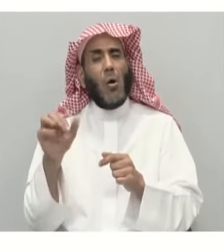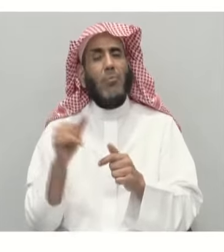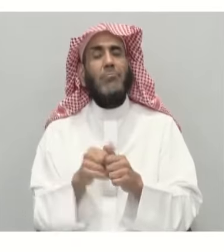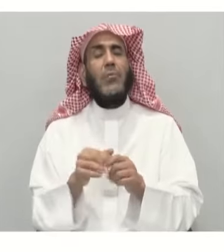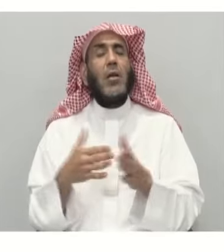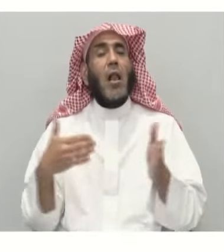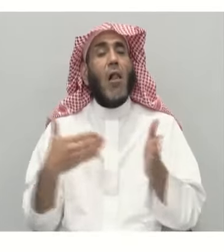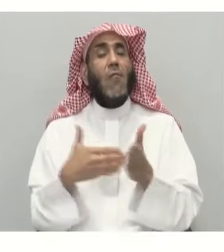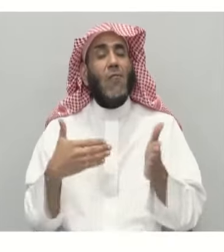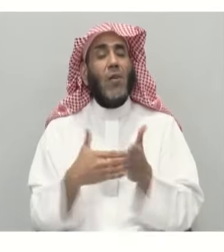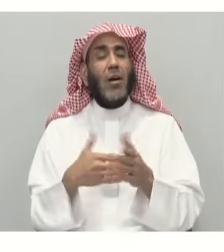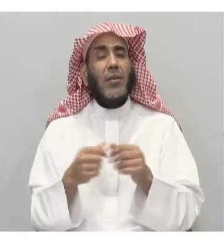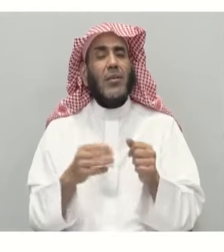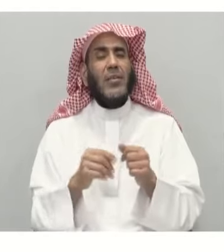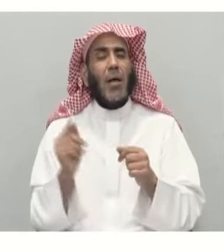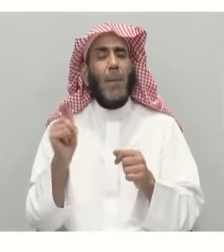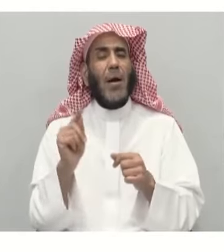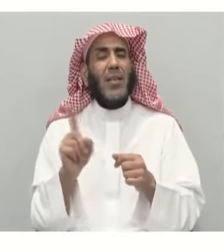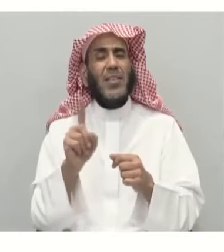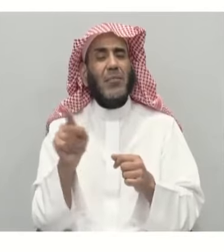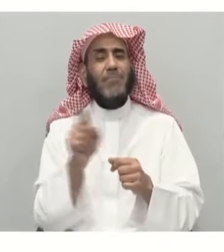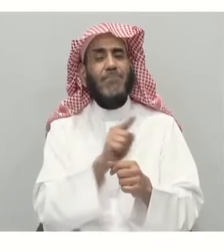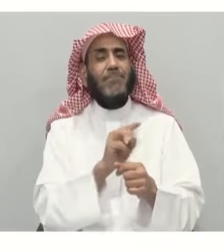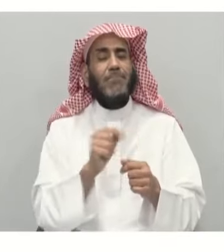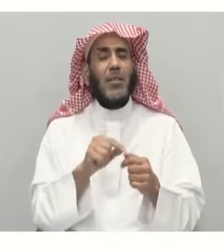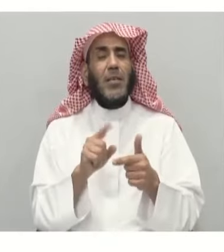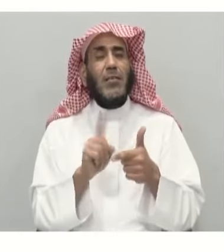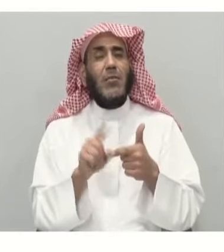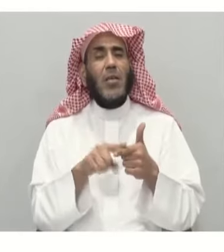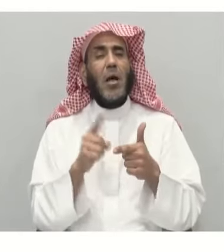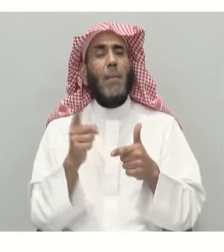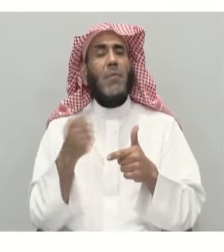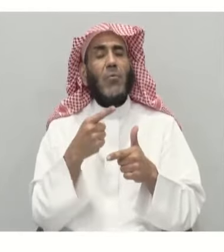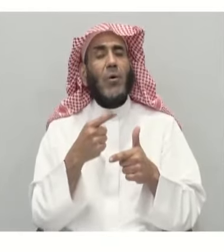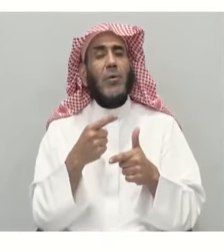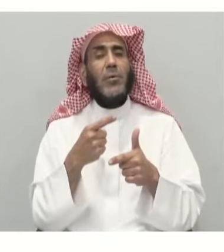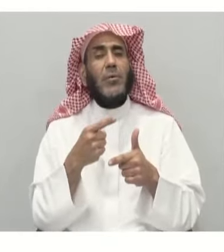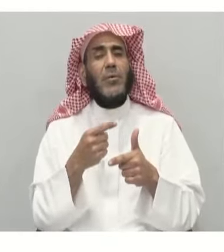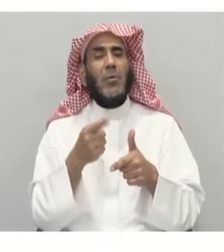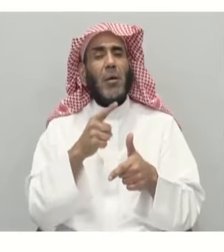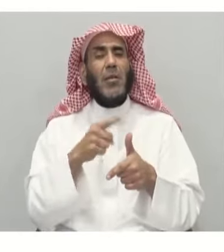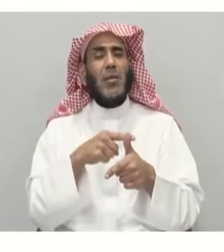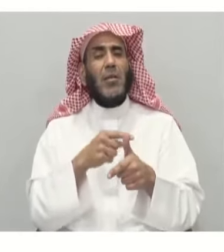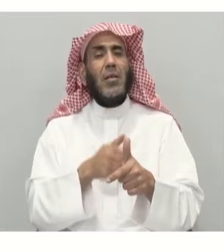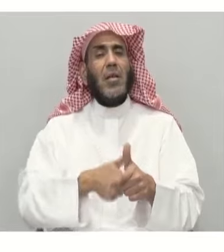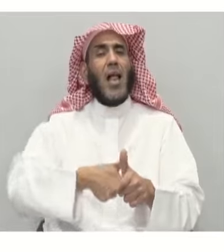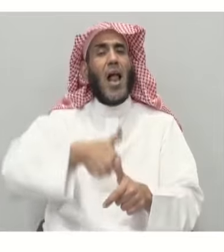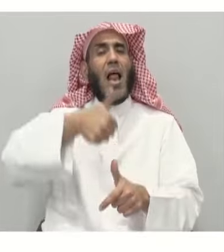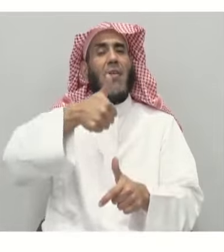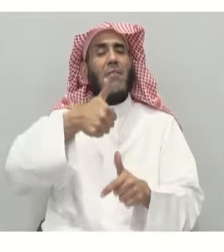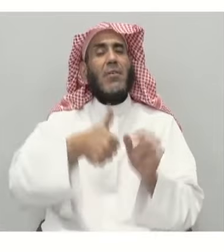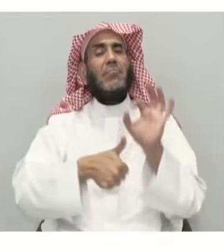الفقره الاخيره عندنا الكتابه على السطر نقول اذا كانت مفتوحه وسبقتها الف